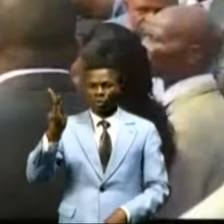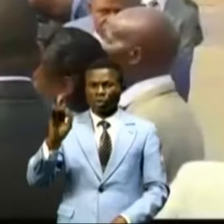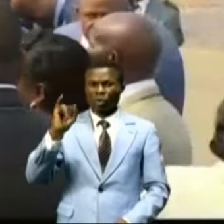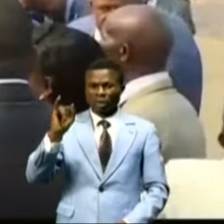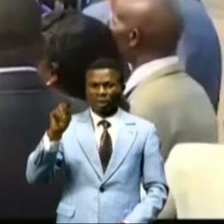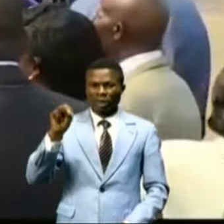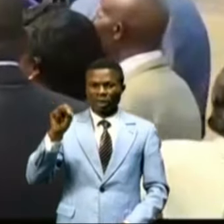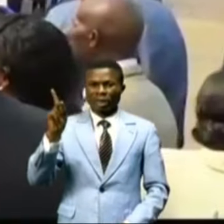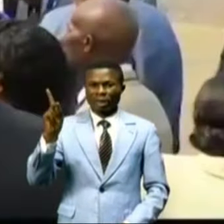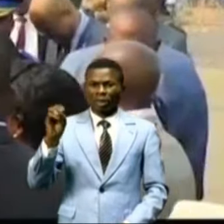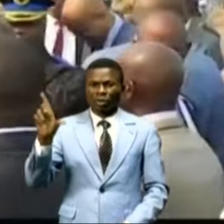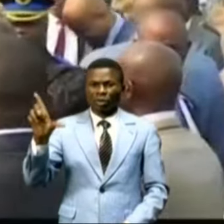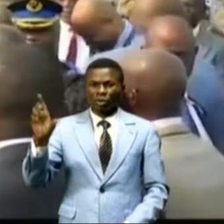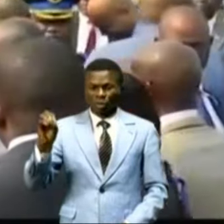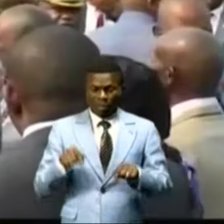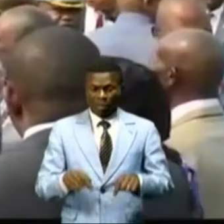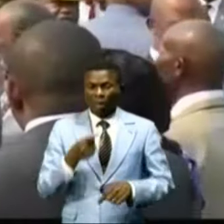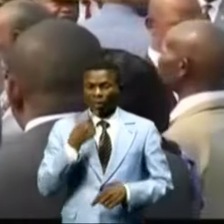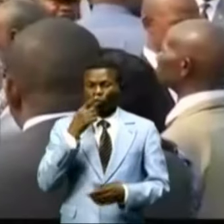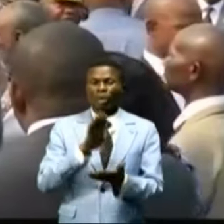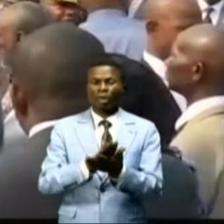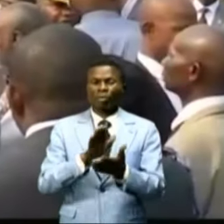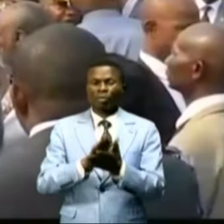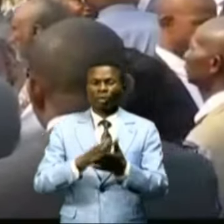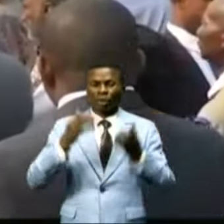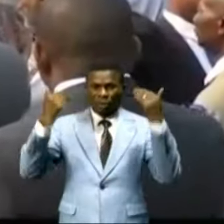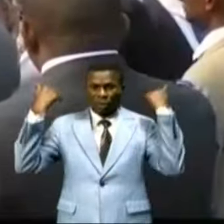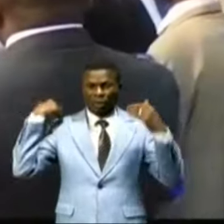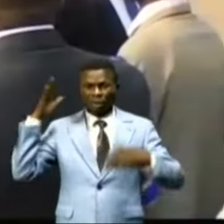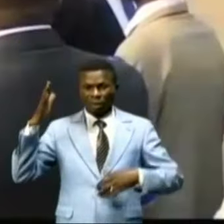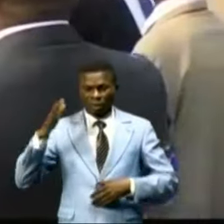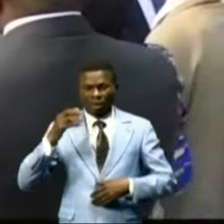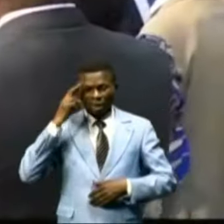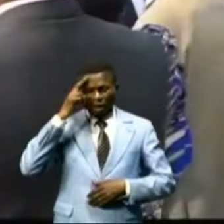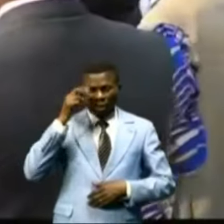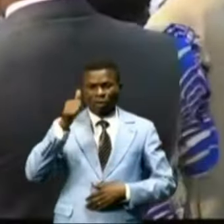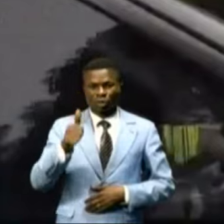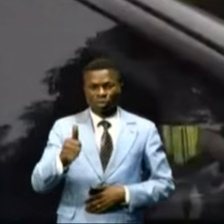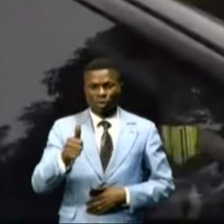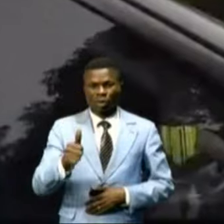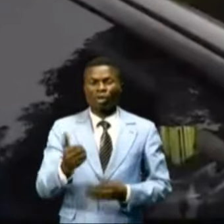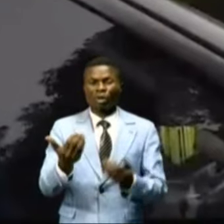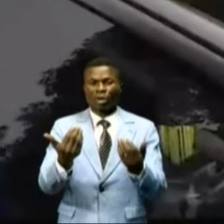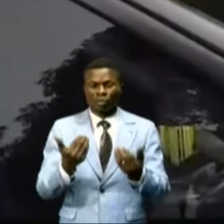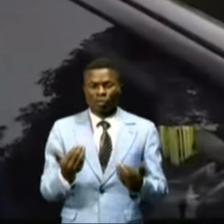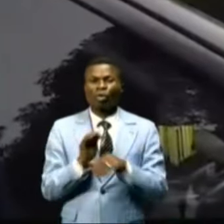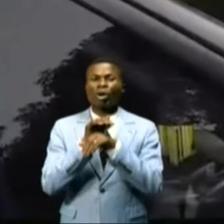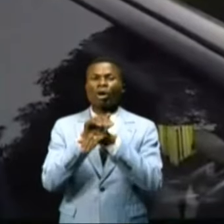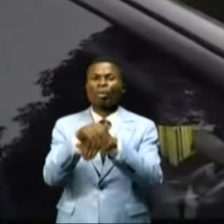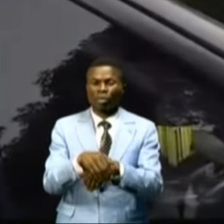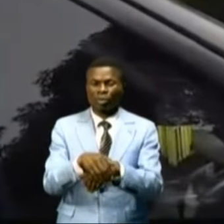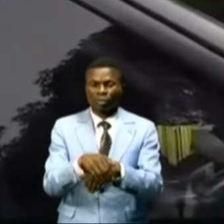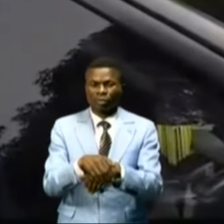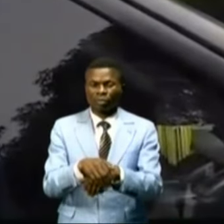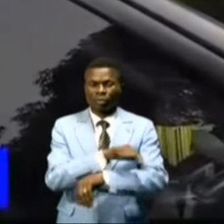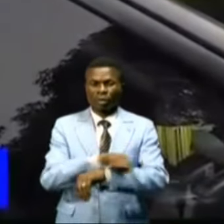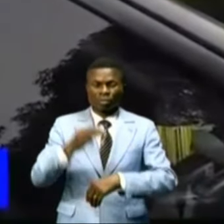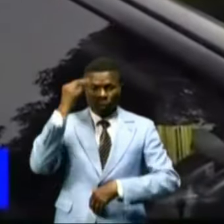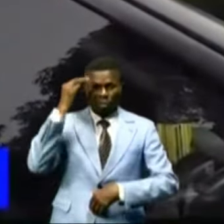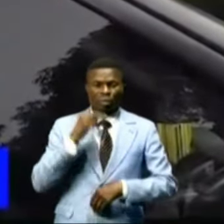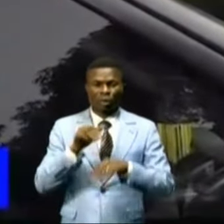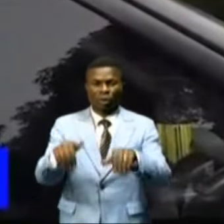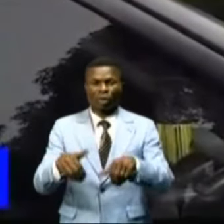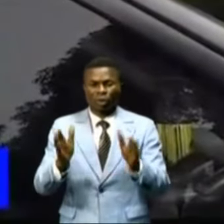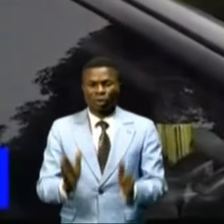Cette fois-ci, je remercie le chef de l'État pour avoir bien raisonné, de bien vouloir dissocier le ministère de l'Agriculture